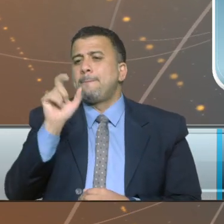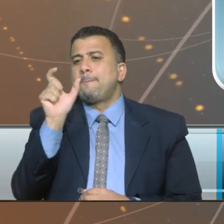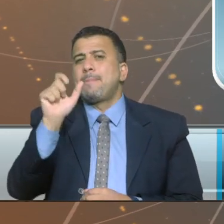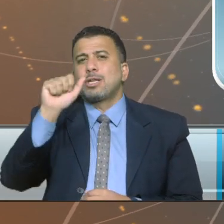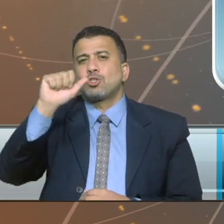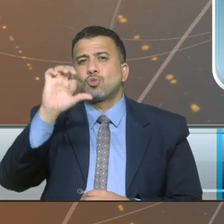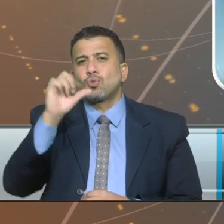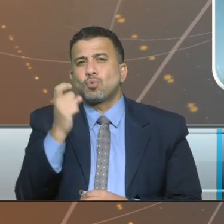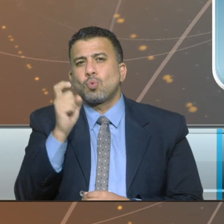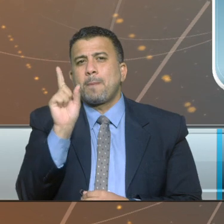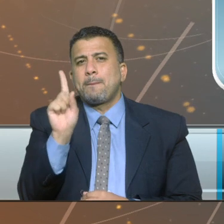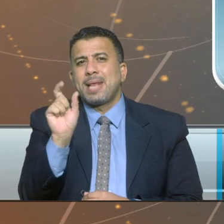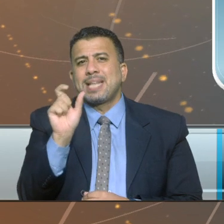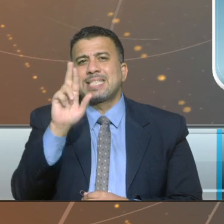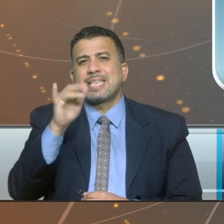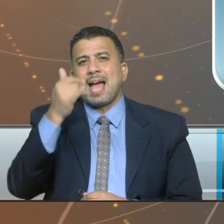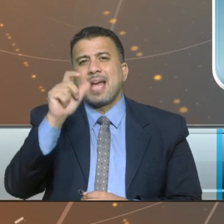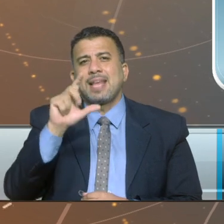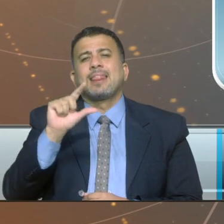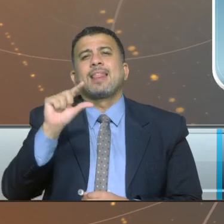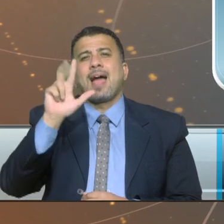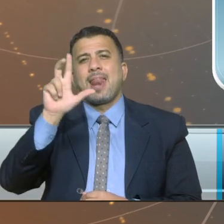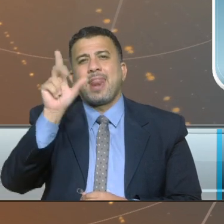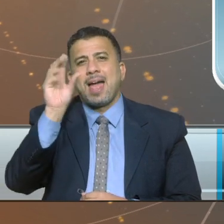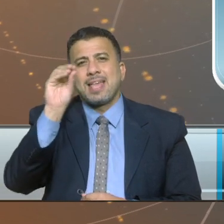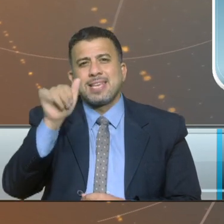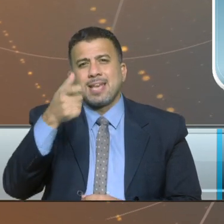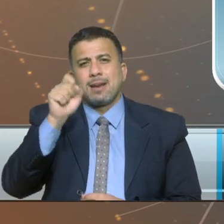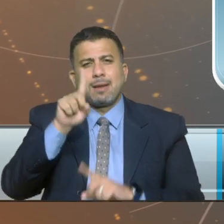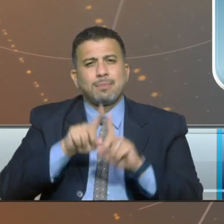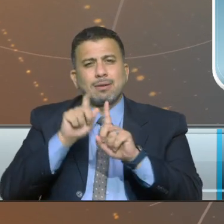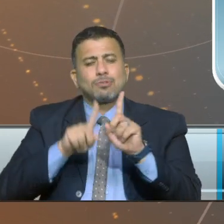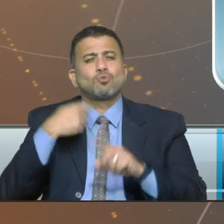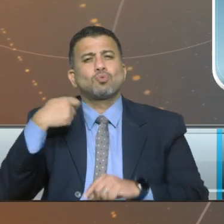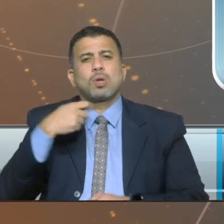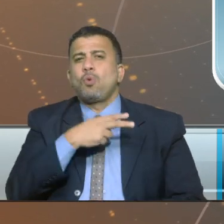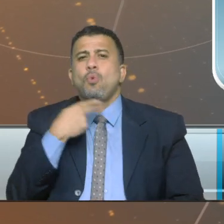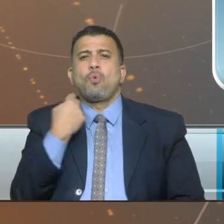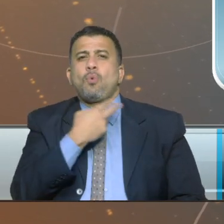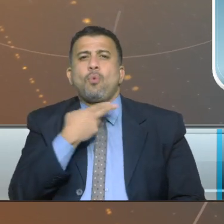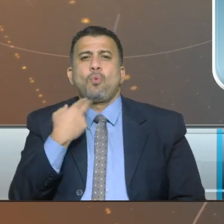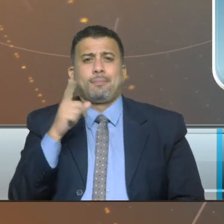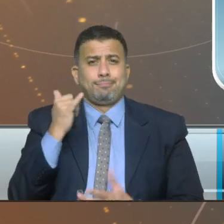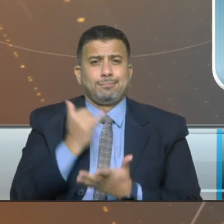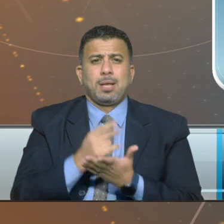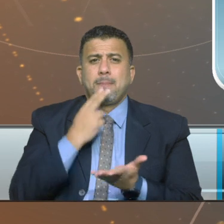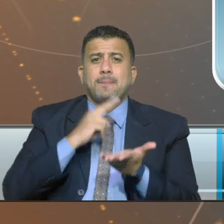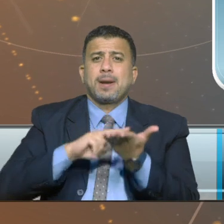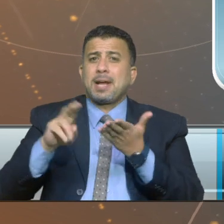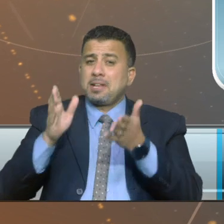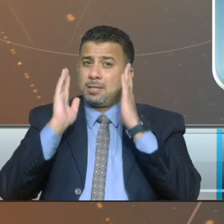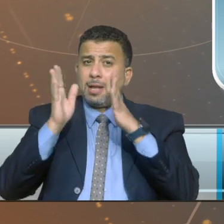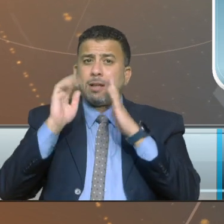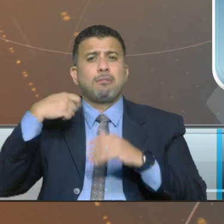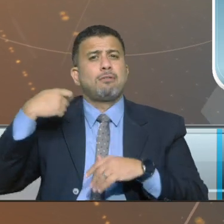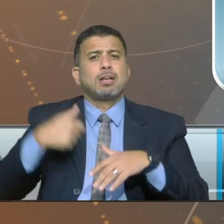واسمو الشيخ منصور بن زايد ال نهيان نائب رئيس الدوله نائب رئيس مجلس الوزراء وزير ديوان الرياسه